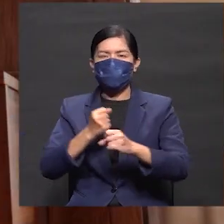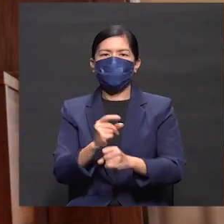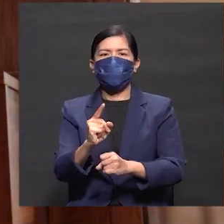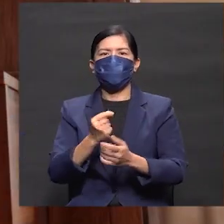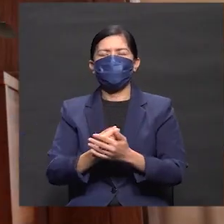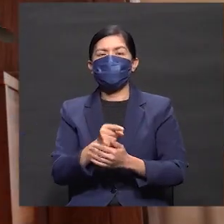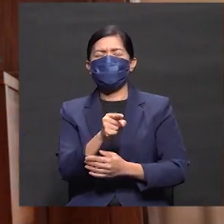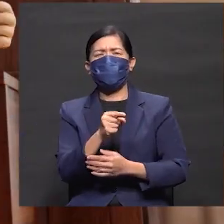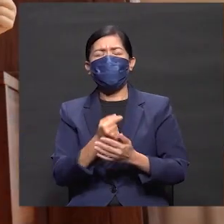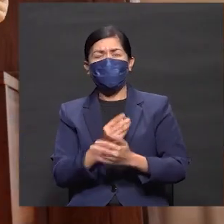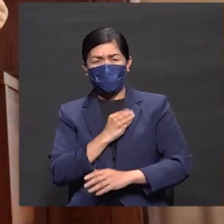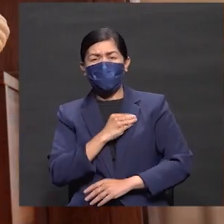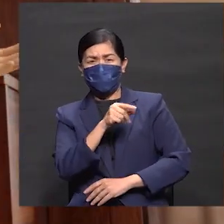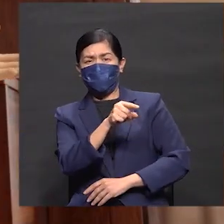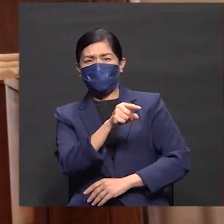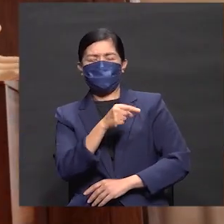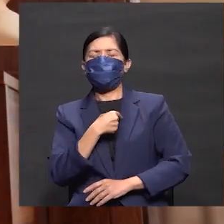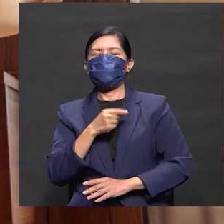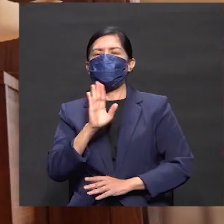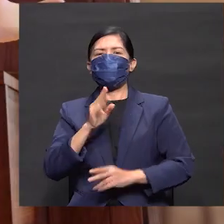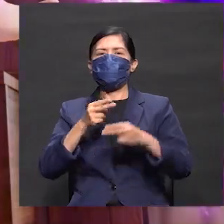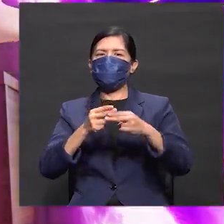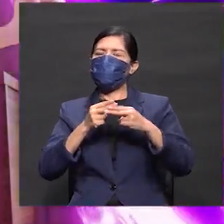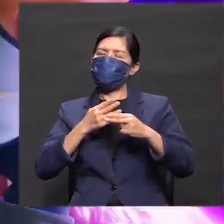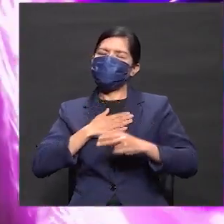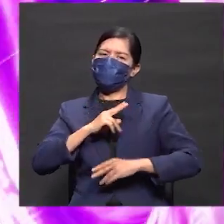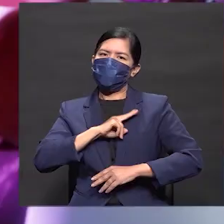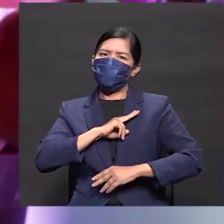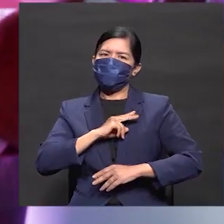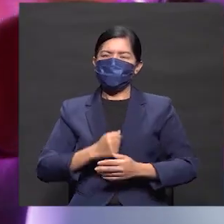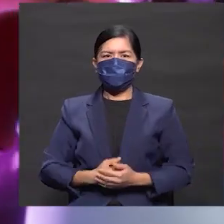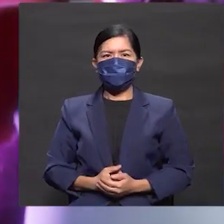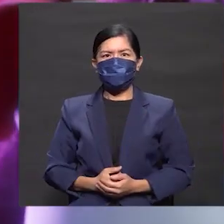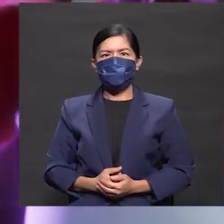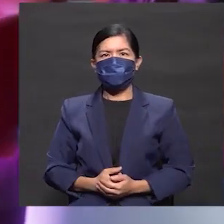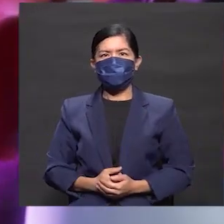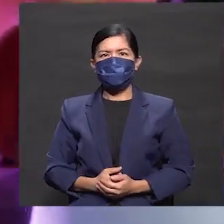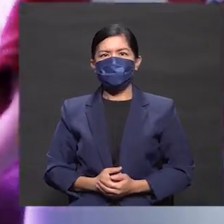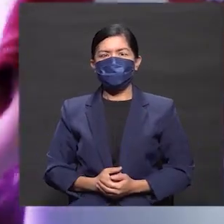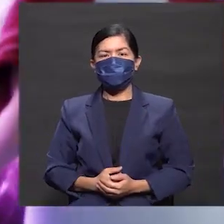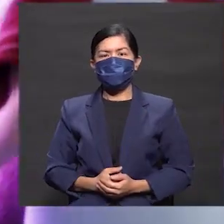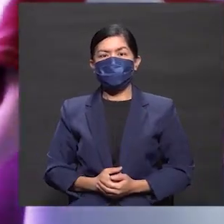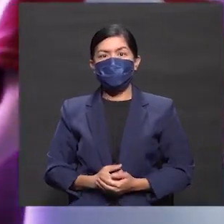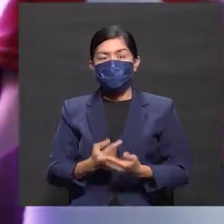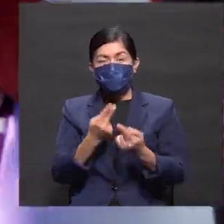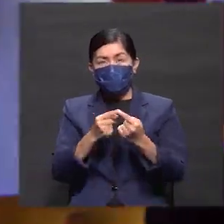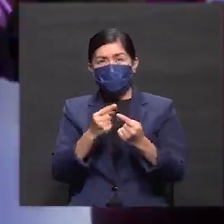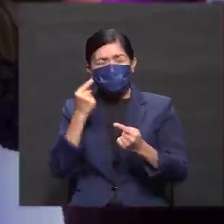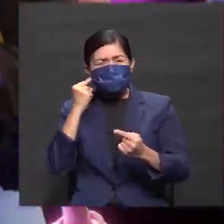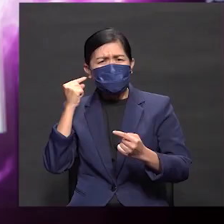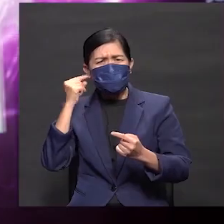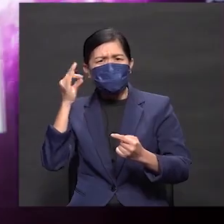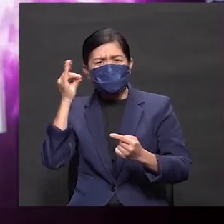ค่นี้ก็ป๊อดเหรองั้นก็ไม่ต้องไปฉันไปคนเดียวได ้โอ้ยฟังกันบ้างสิ